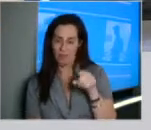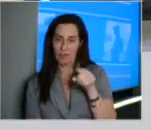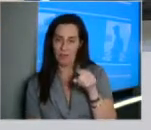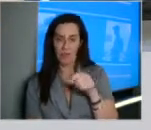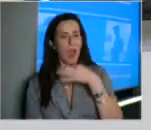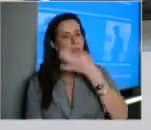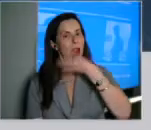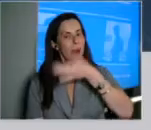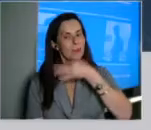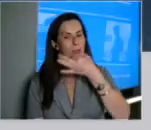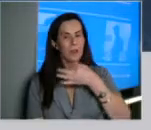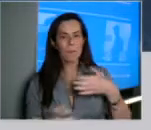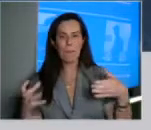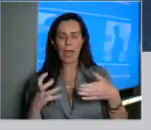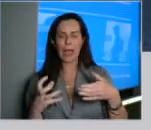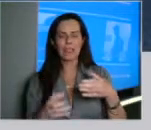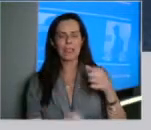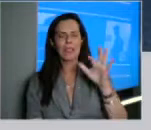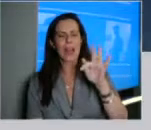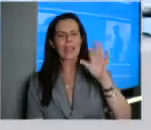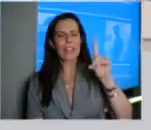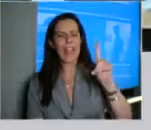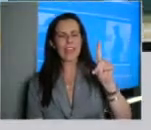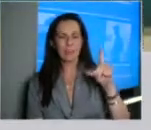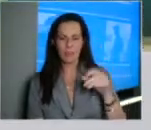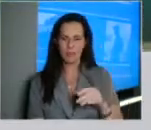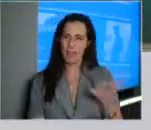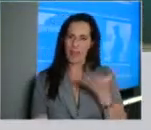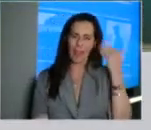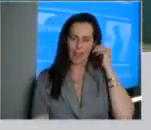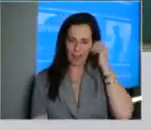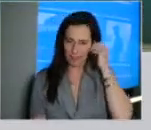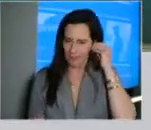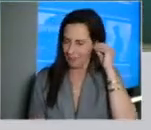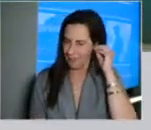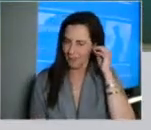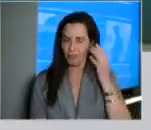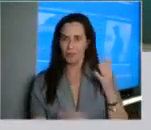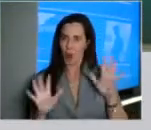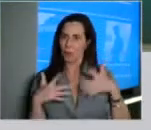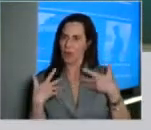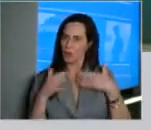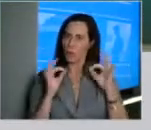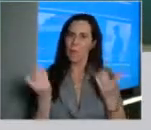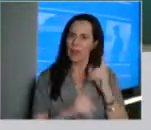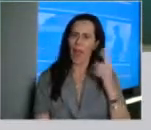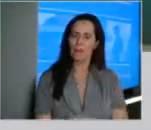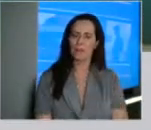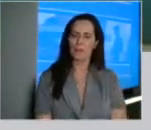נעמת בכנס טד שהיה פה בירושלים לא מזמן. נכון. איך היה? זה אירוע מאוד מרגש ומיוחד. מה קרה